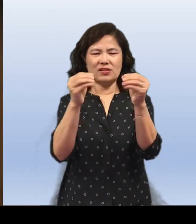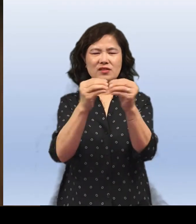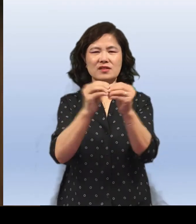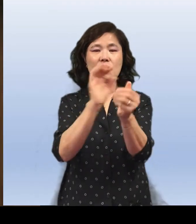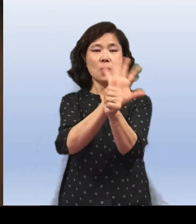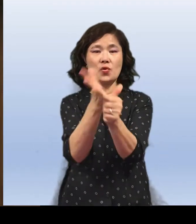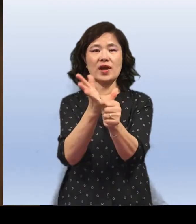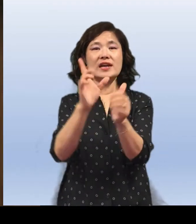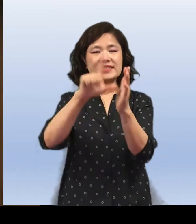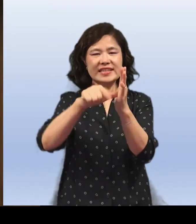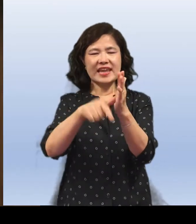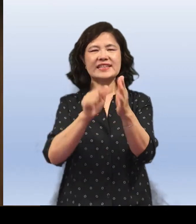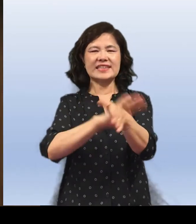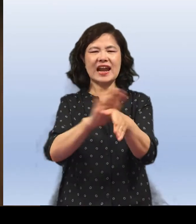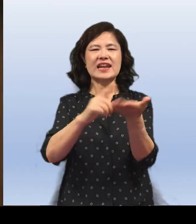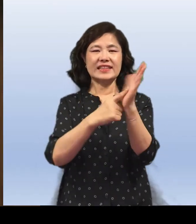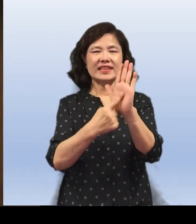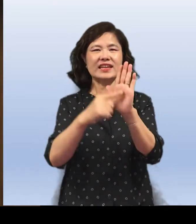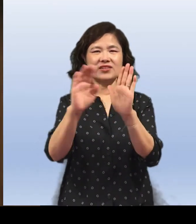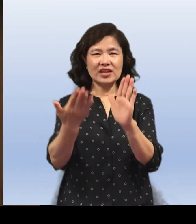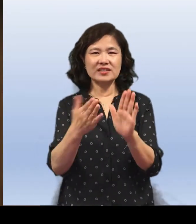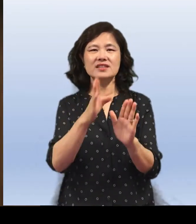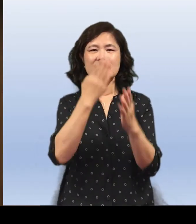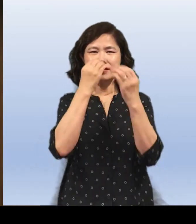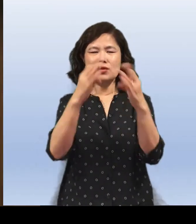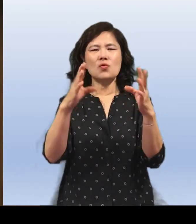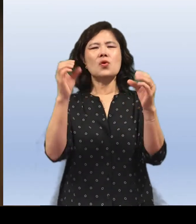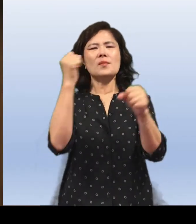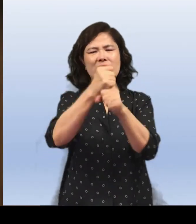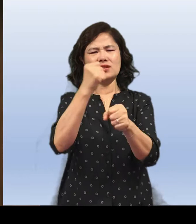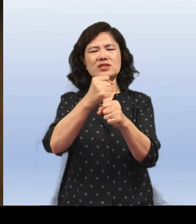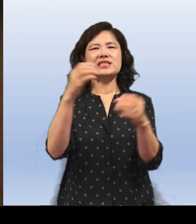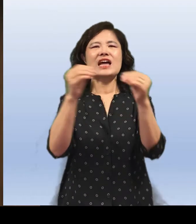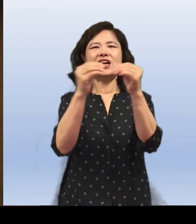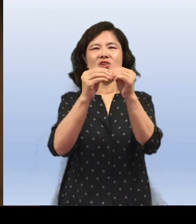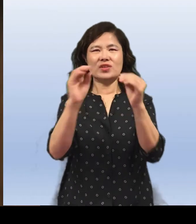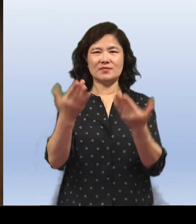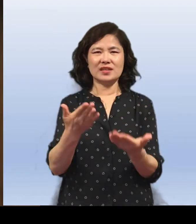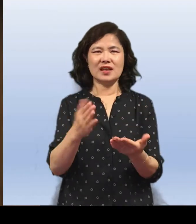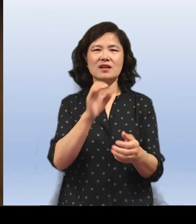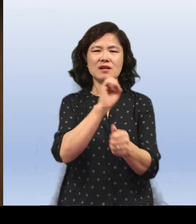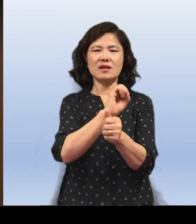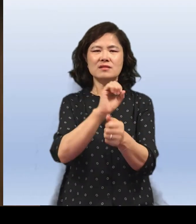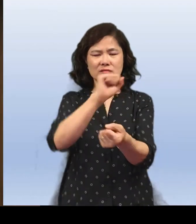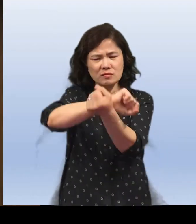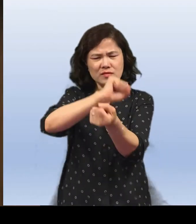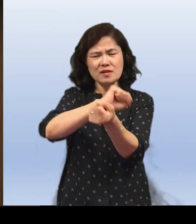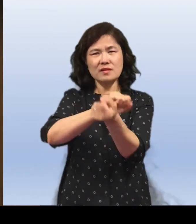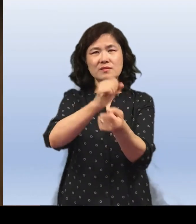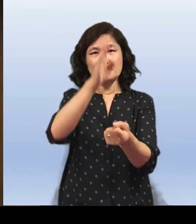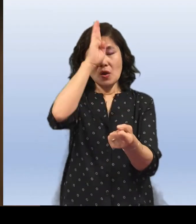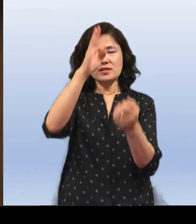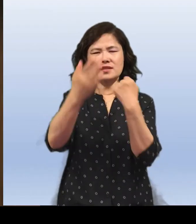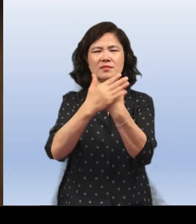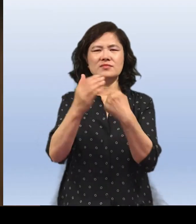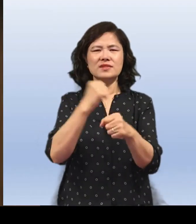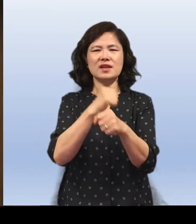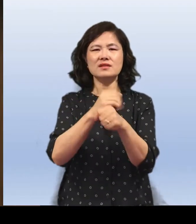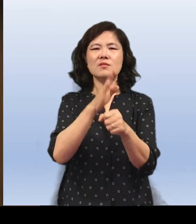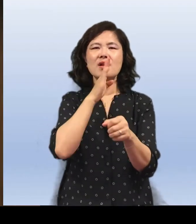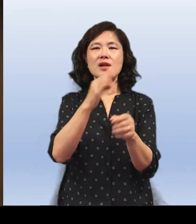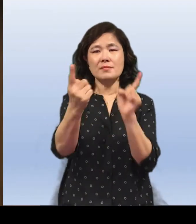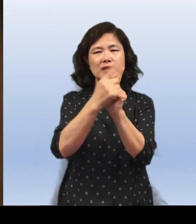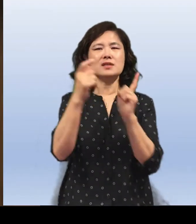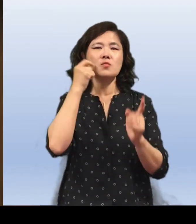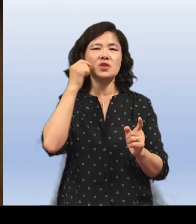코로나 시대를 잘 나타내주는 신조어라고 생각합니다. 바이러스 감염의 우려 때문에 비대면이